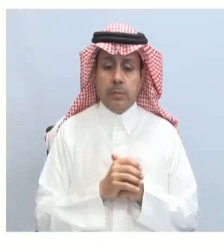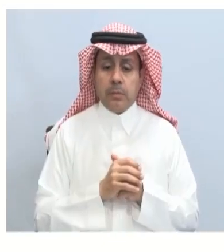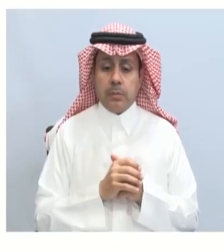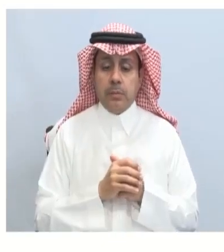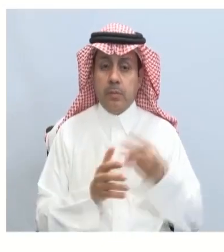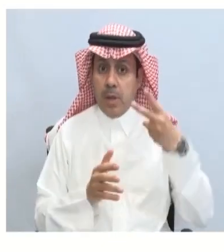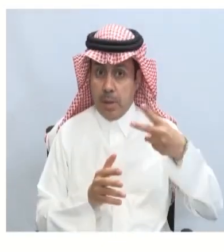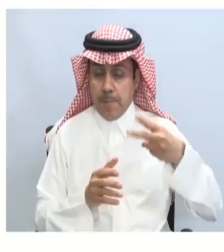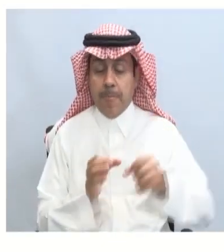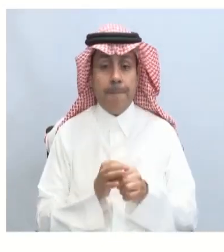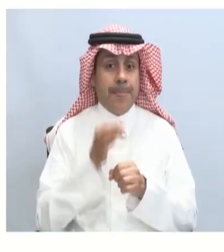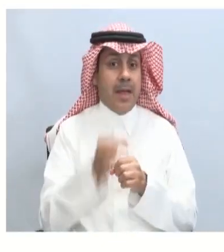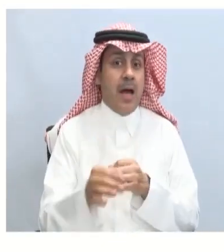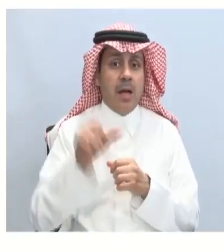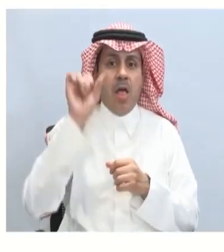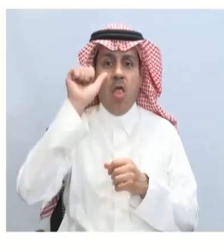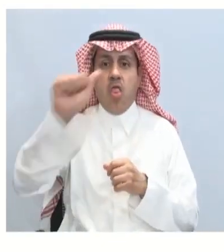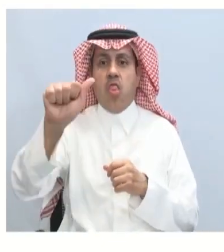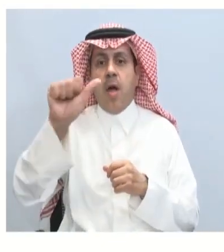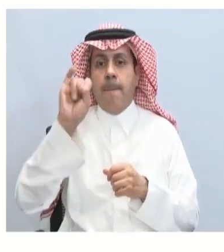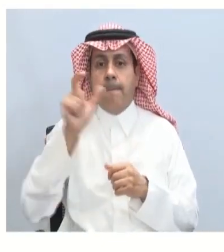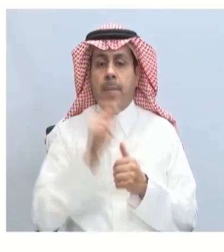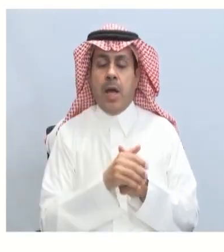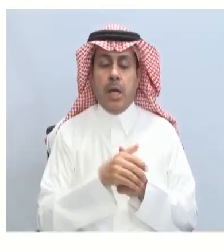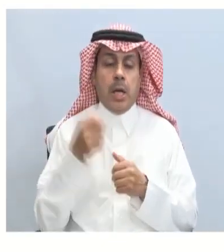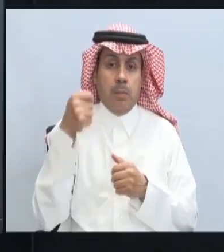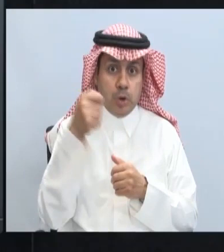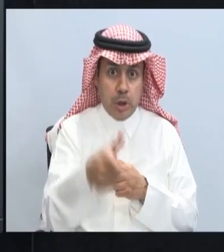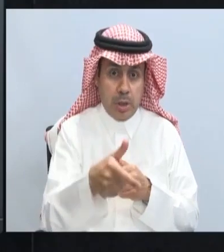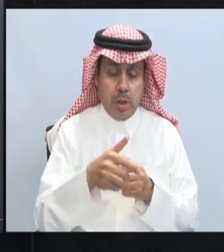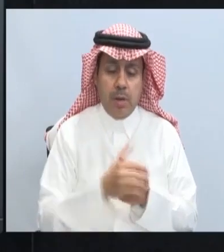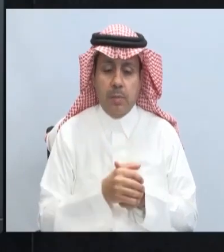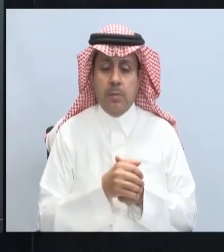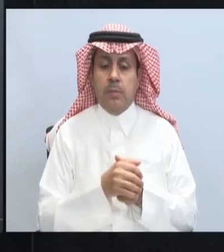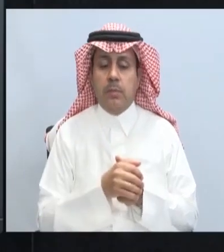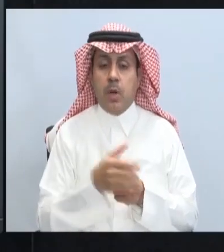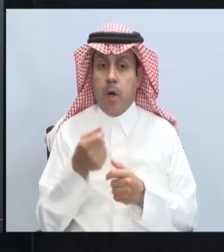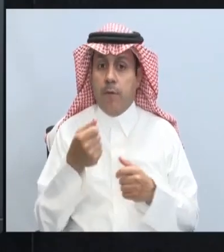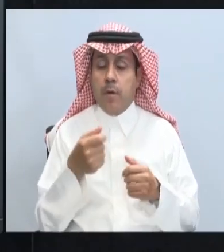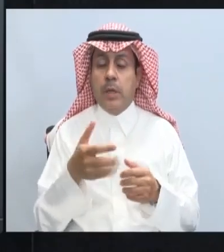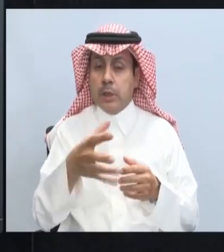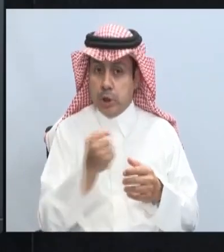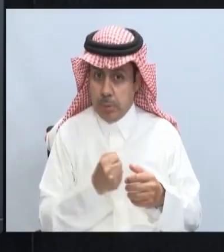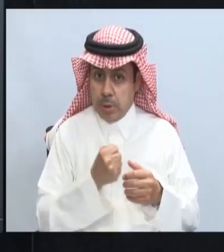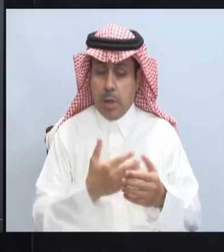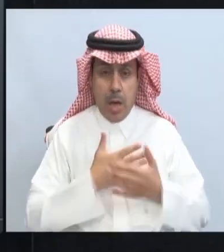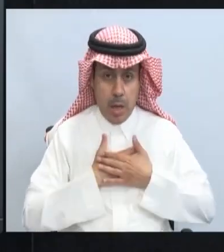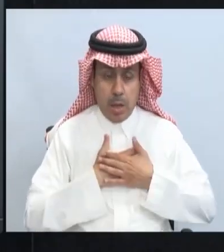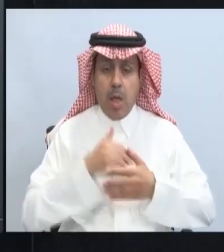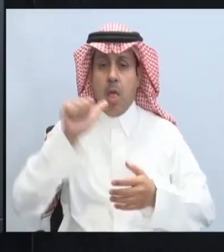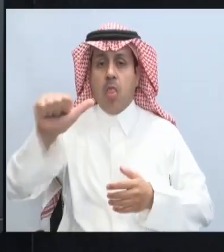هنا انتقال الضمان من الباع الى المشتري اذا قبض المشتري السلعه فاصبح